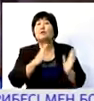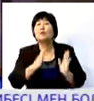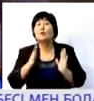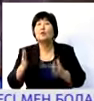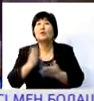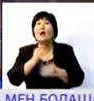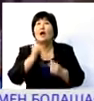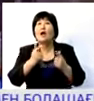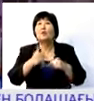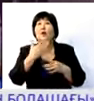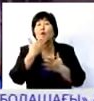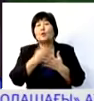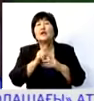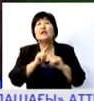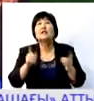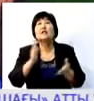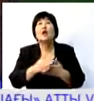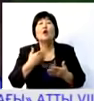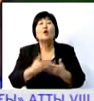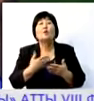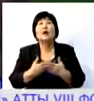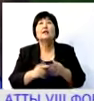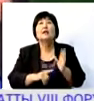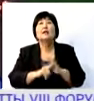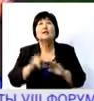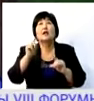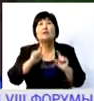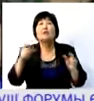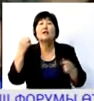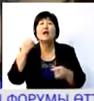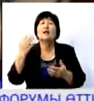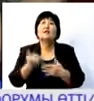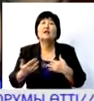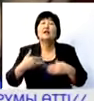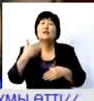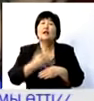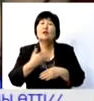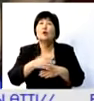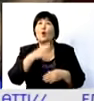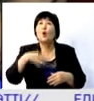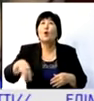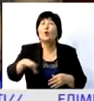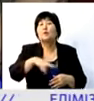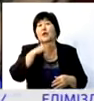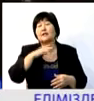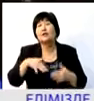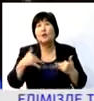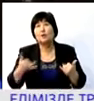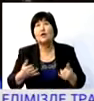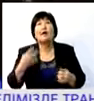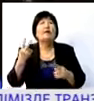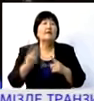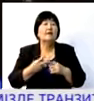және әр бөлімнің өзіндік ерекшелігі бар. Мәселен, кіріспеде мектептің жетістіктері сахналық ойыным арқылы көпшілік назарына ұсынылса,